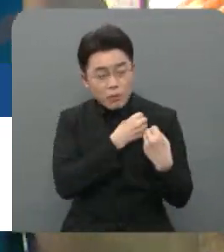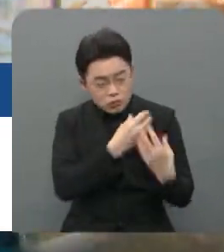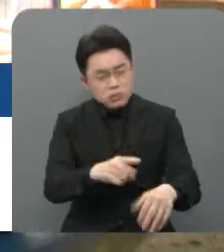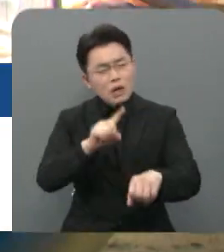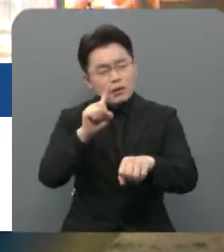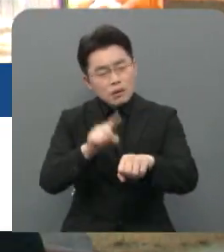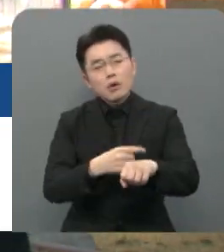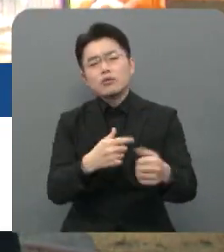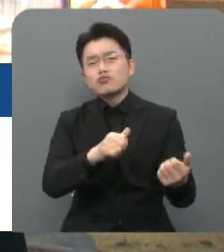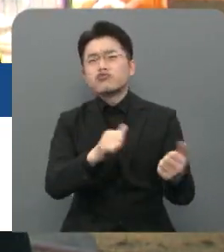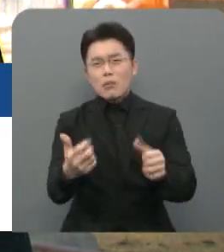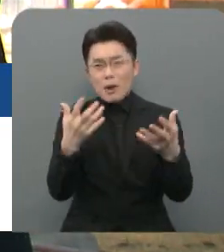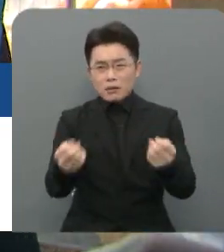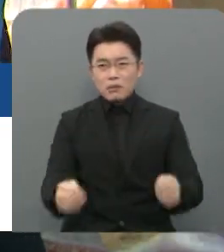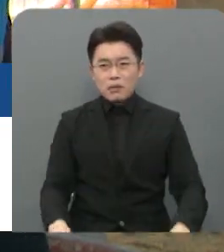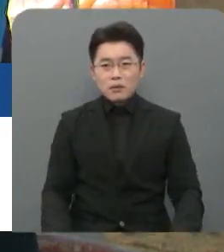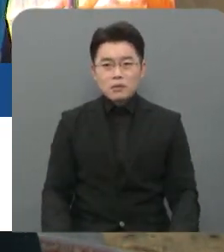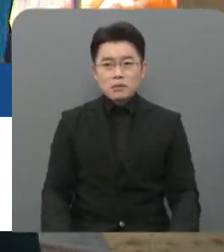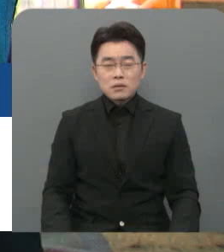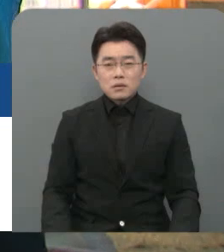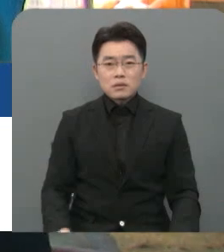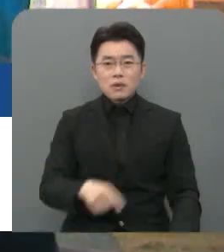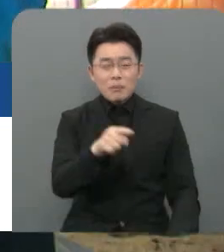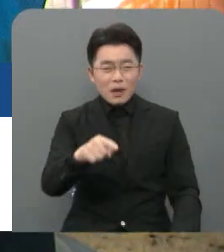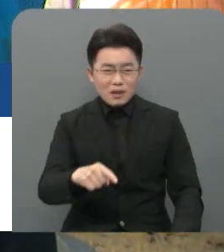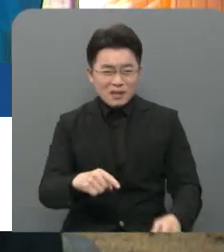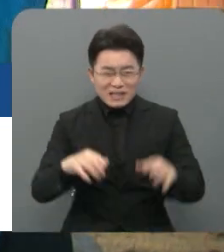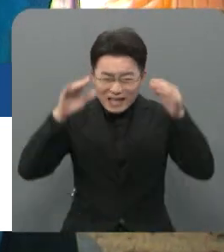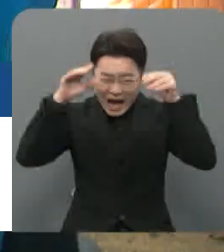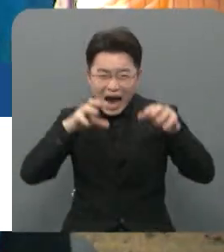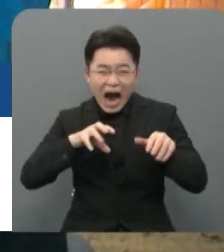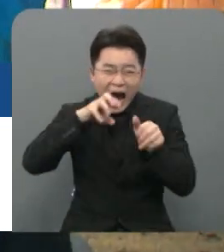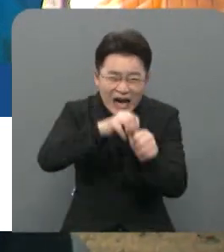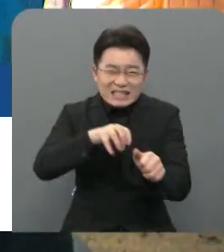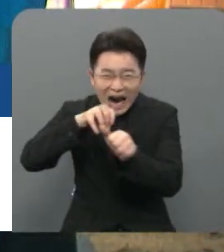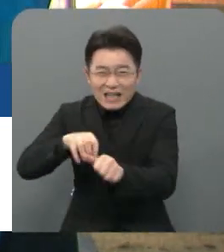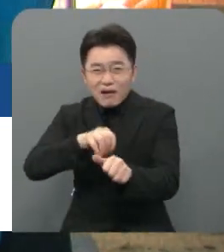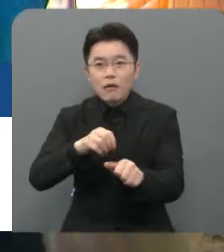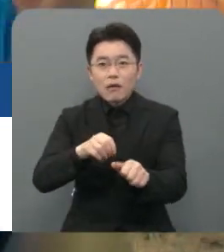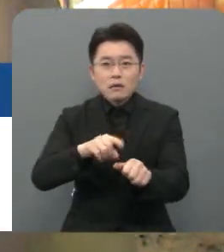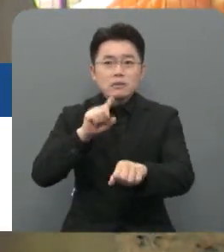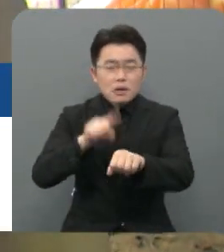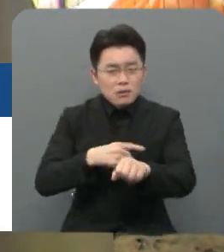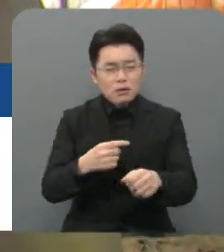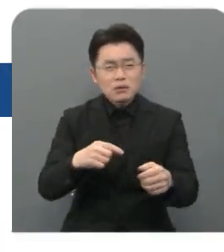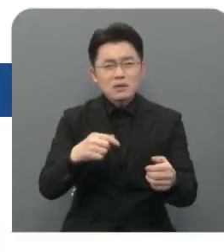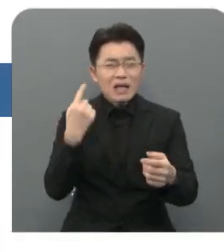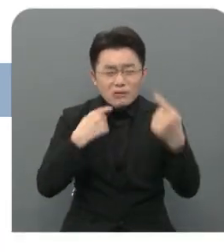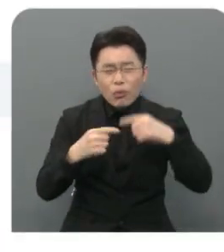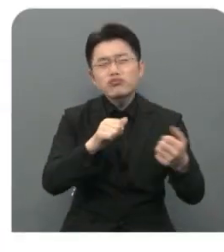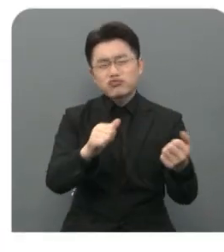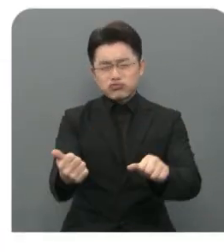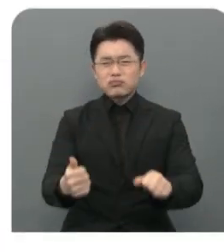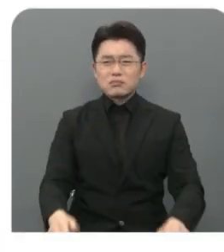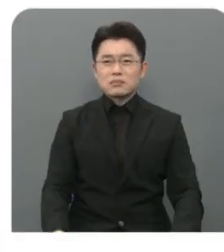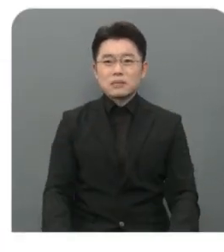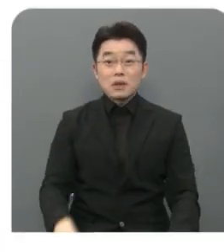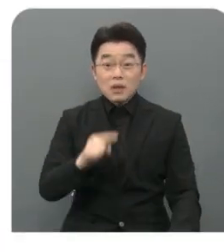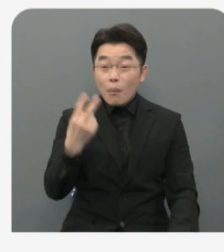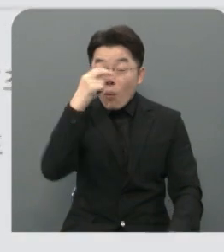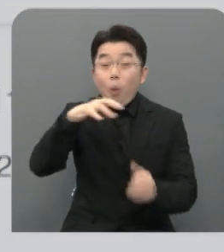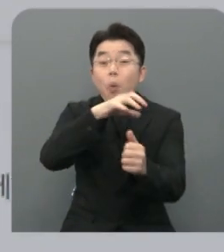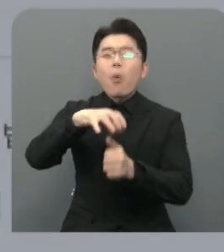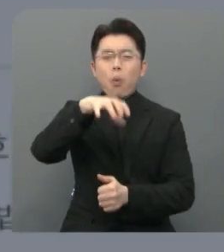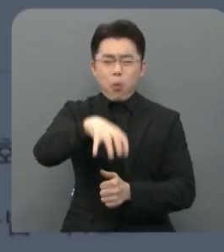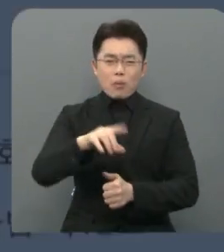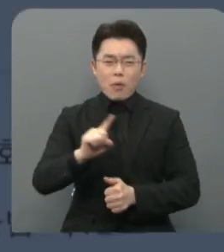많거든요. 여기 봉사자들에 의하면은 싸워서 물린 사고에 의해서 많이 죽는다고. 이 보호소는 정부